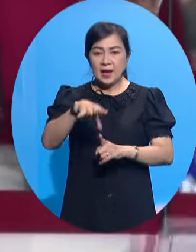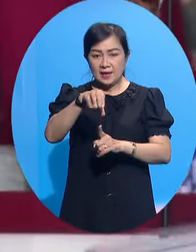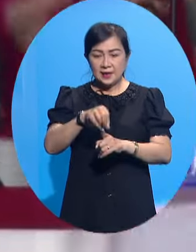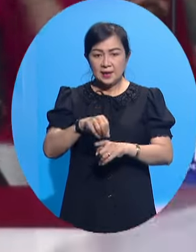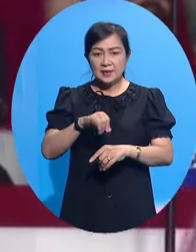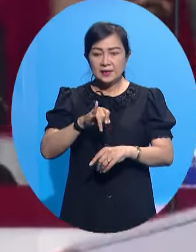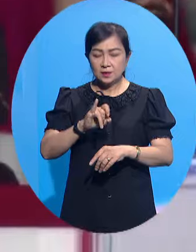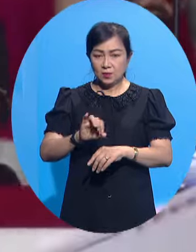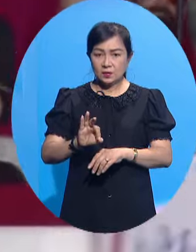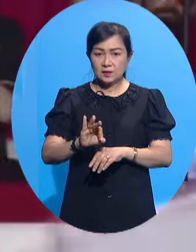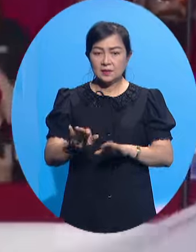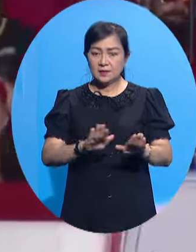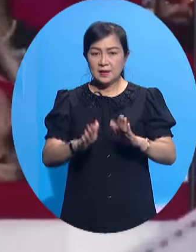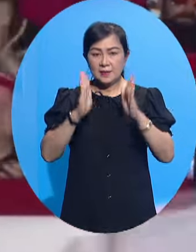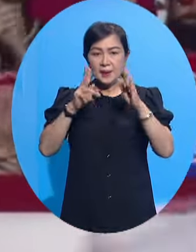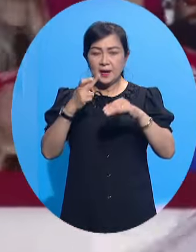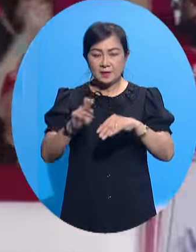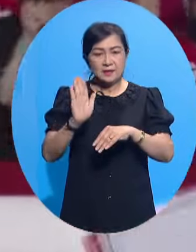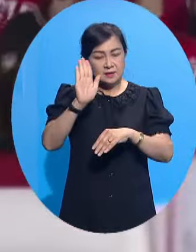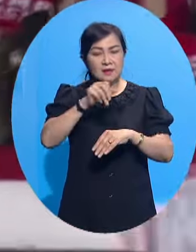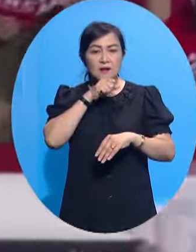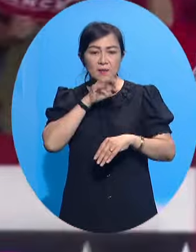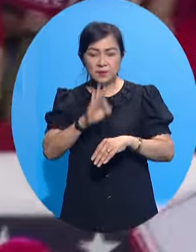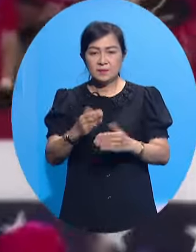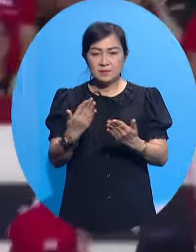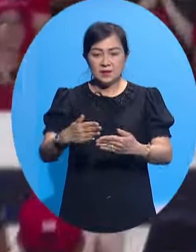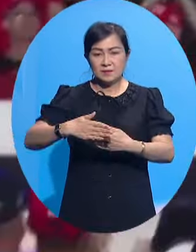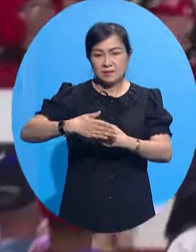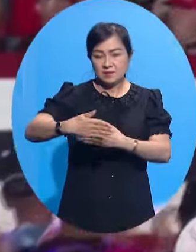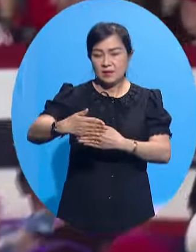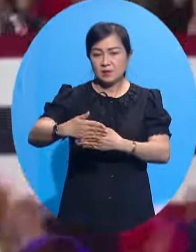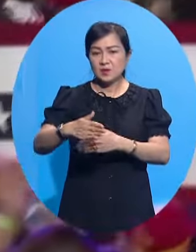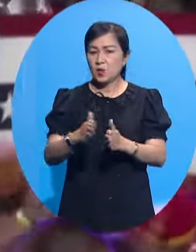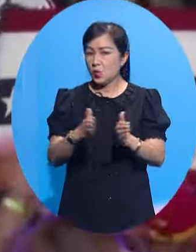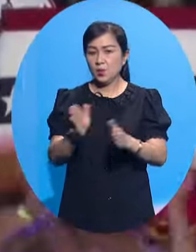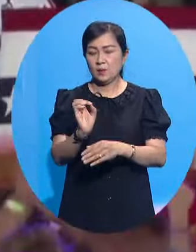sát Ipsos thực hiện, bà Harris đang dẫn trước ông Trump nhưng cách biệt không quá lớn.